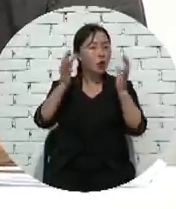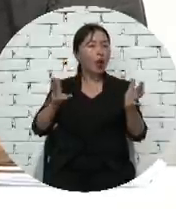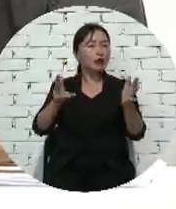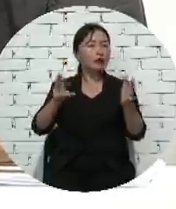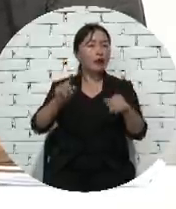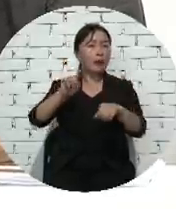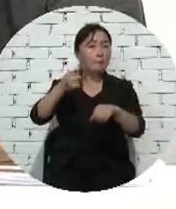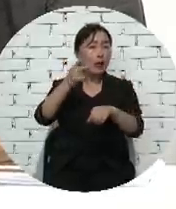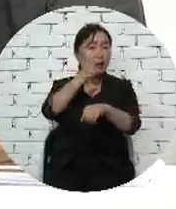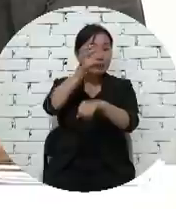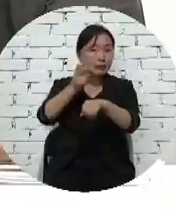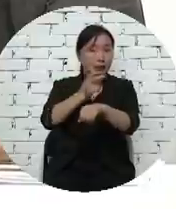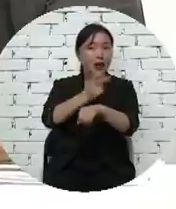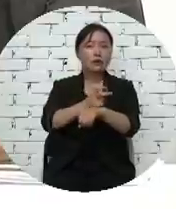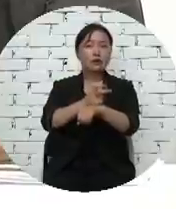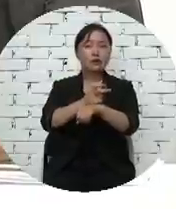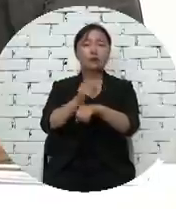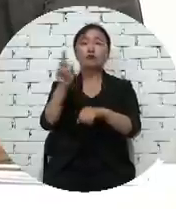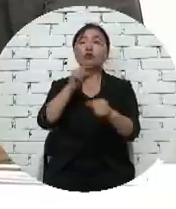거는 기본적으로